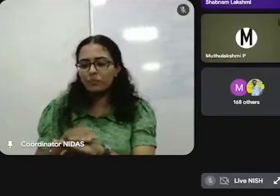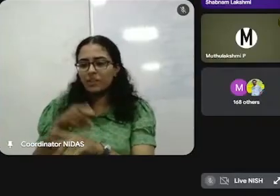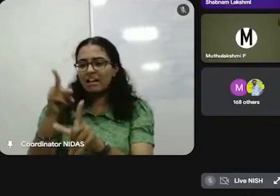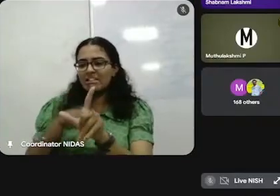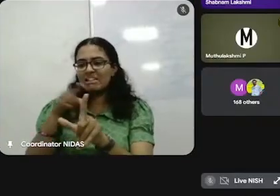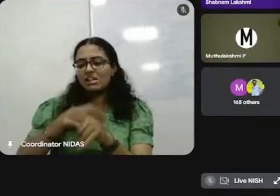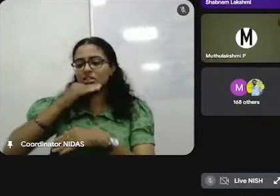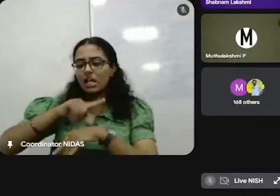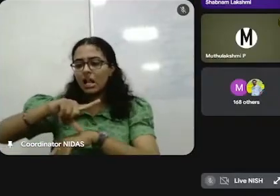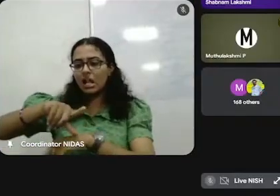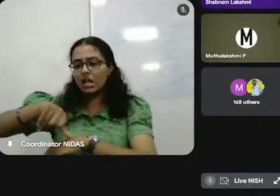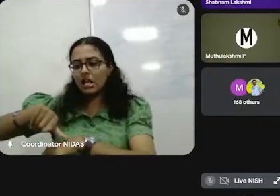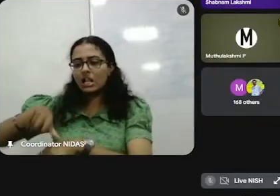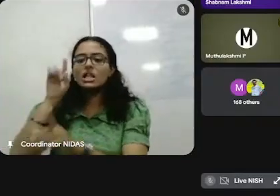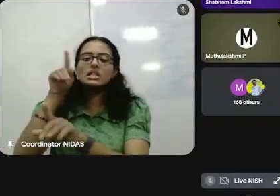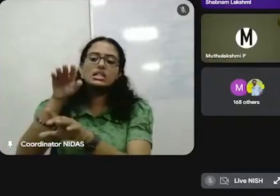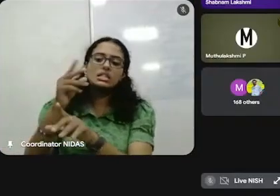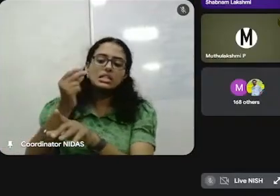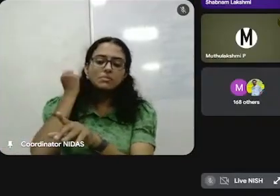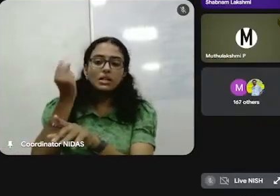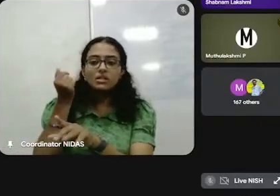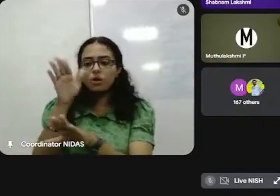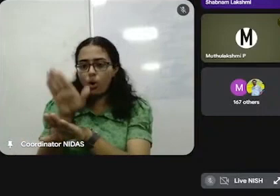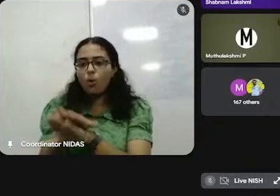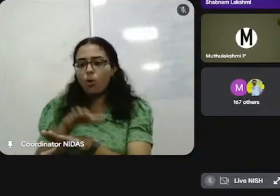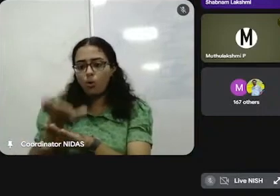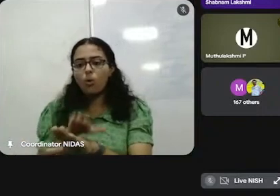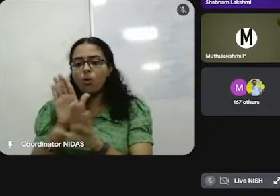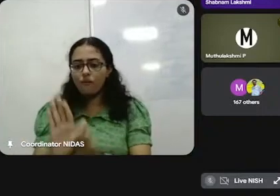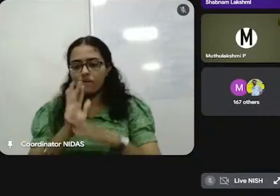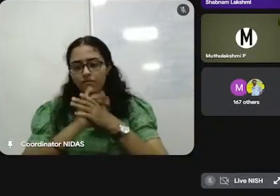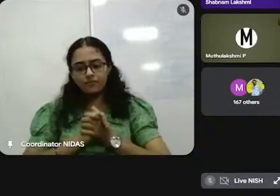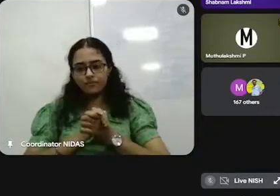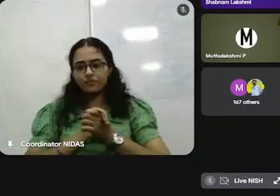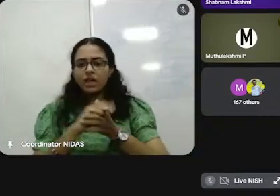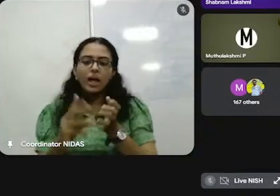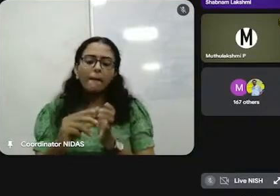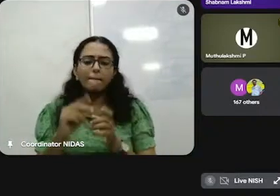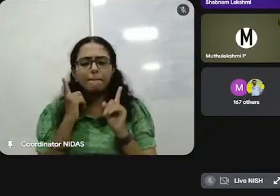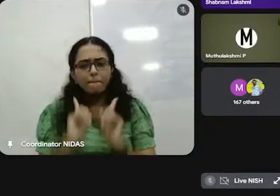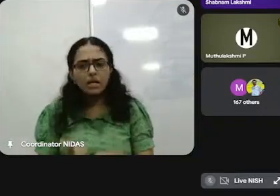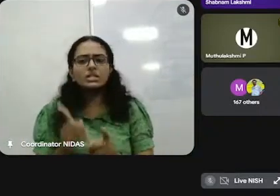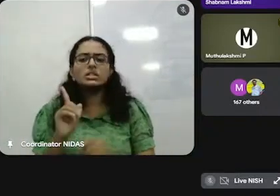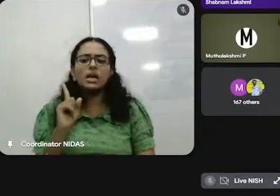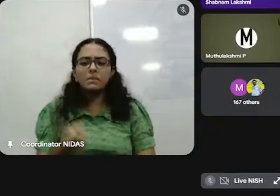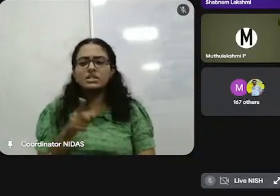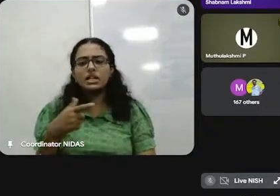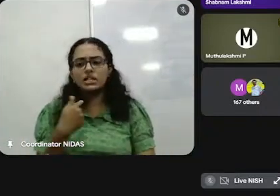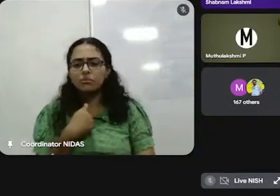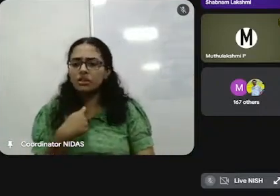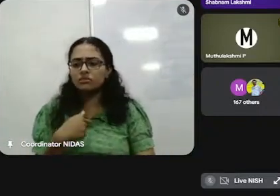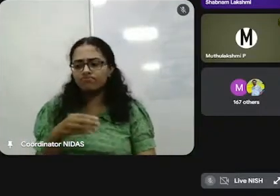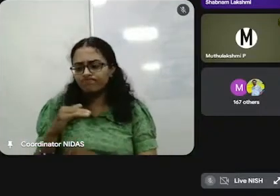കഴിയുന്നതിനനുസരിച്ച് അത്രയും സ്പീഡിൽ നമുക്ക് ചിലപ്പം ഇമ്പ്രൂവ്മെന്റ് ഉണ്ടാവാനുള്ള സാധ്യത കുറവായിരിക്കും. പക്ഷെ ഡെഫിനറ്റ്ലി നമ്മളെ ഇന്റൻസീവായിട്ടുള്ള തെറപ്പി